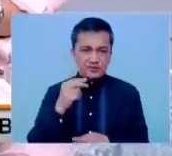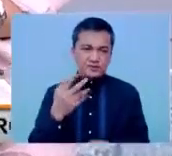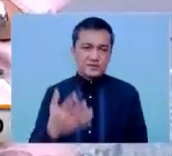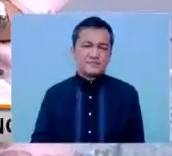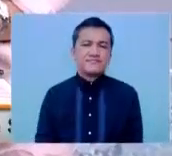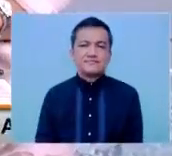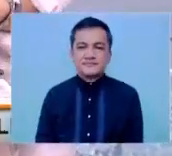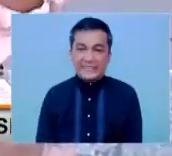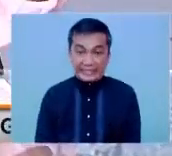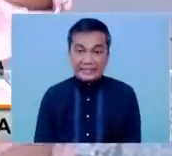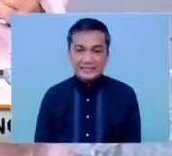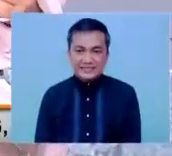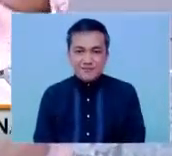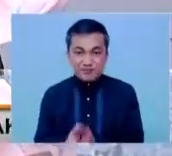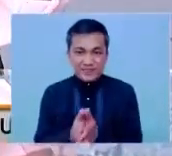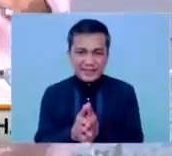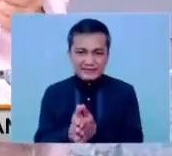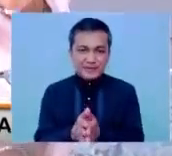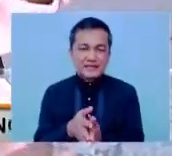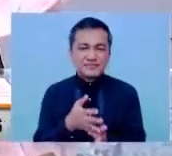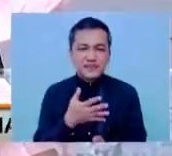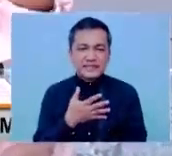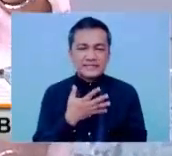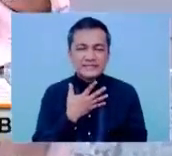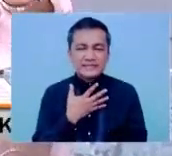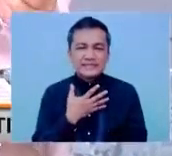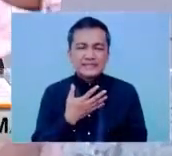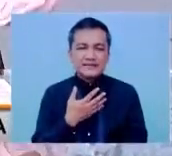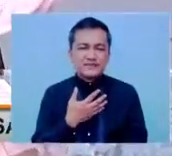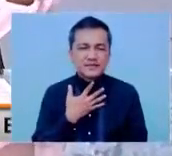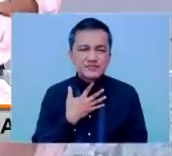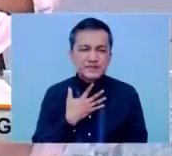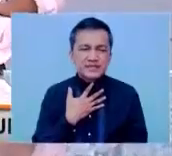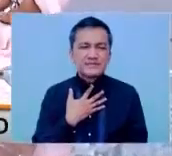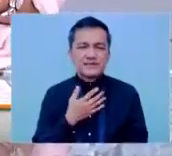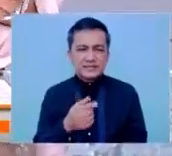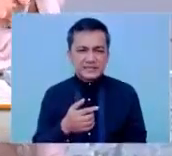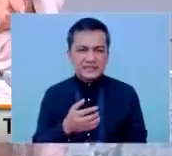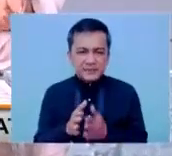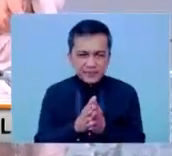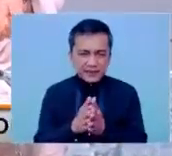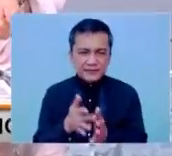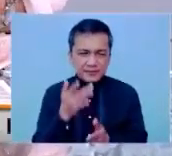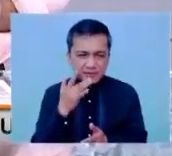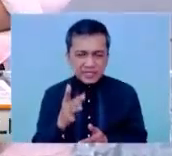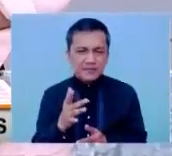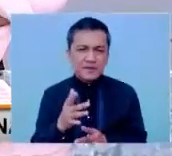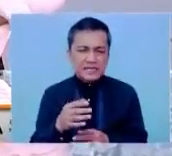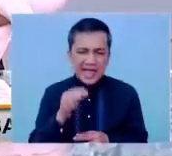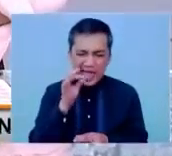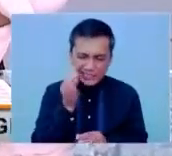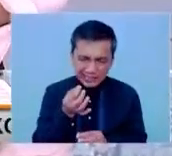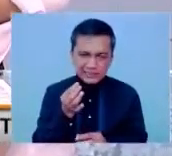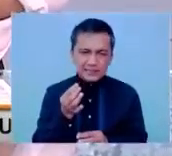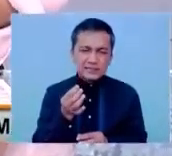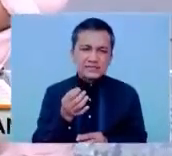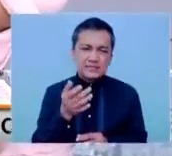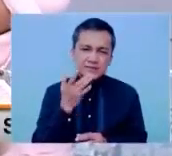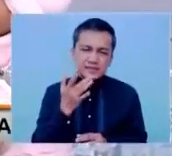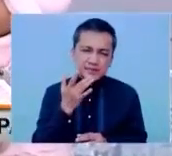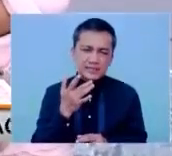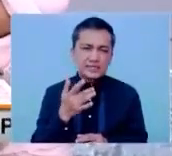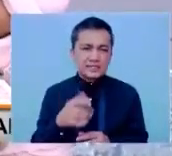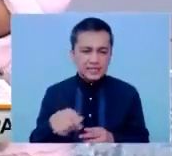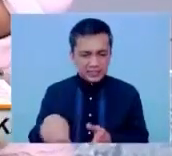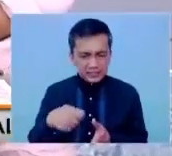eto, matatakam kayo. Masarap, malutong at malinamnam na lechon ang bida ng Noche Buena, di po ba? Afford